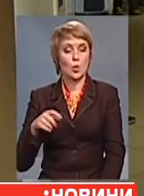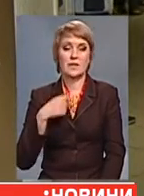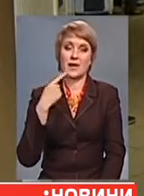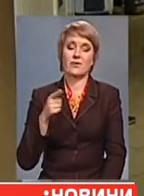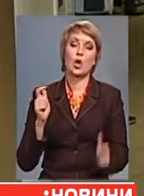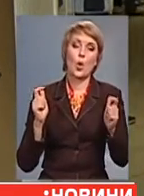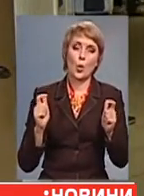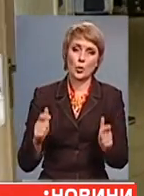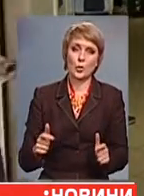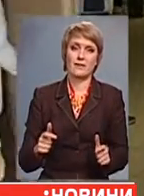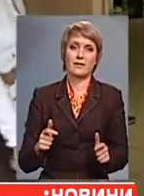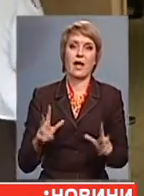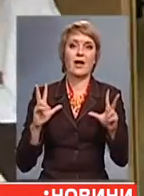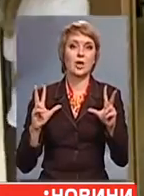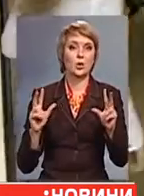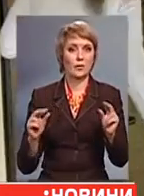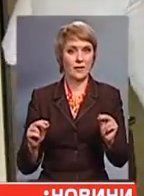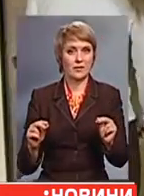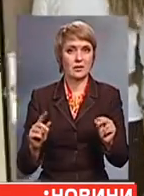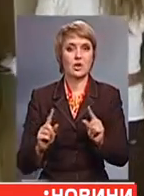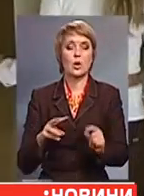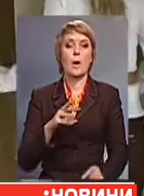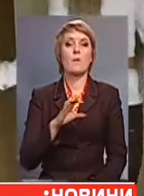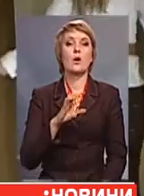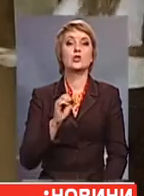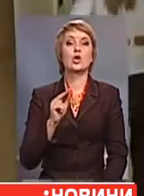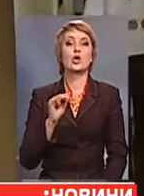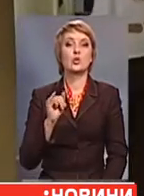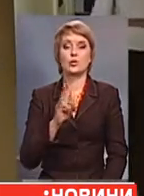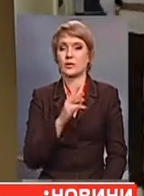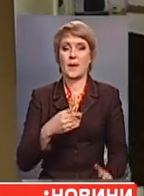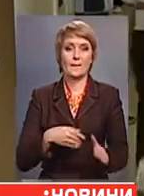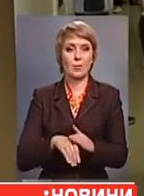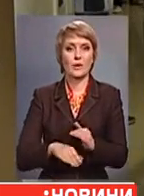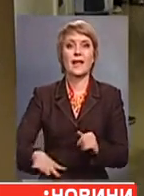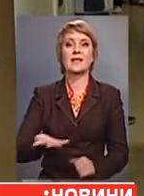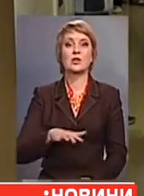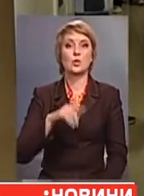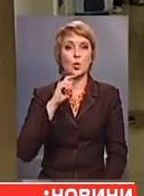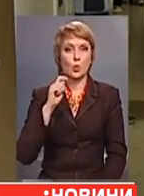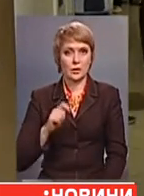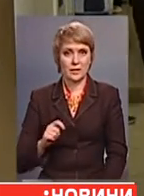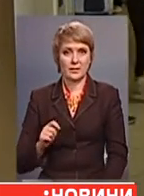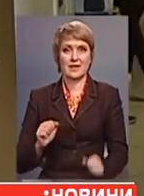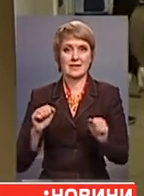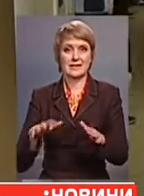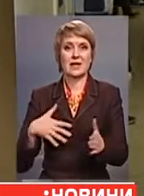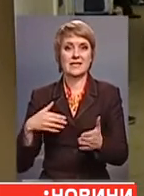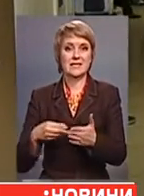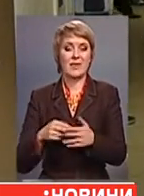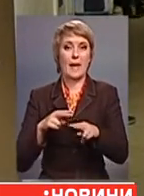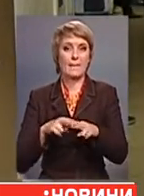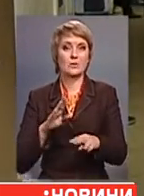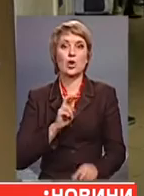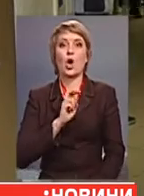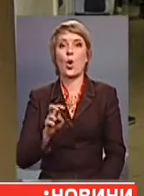він готовий гарантувати про те, що Мосійчук не покине територію України, про те, що він здасть свій паспорт і буде ходити